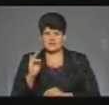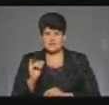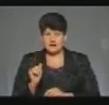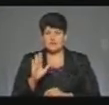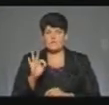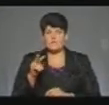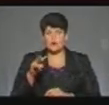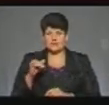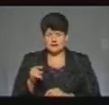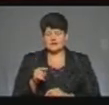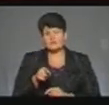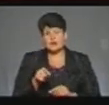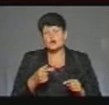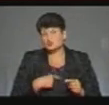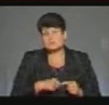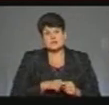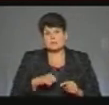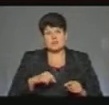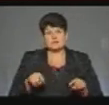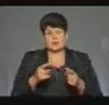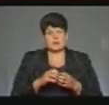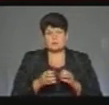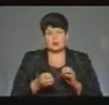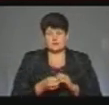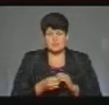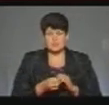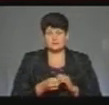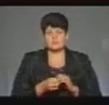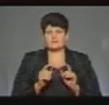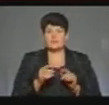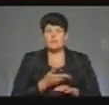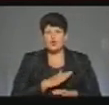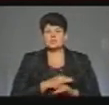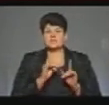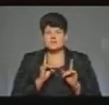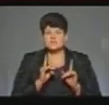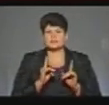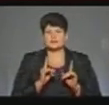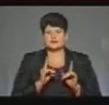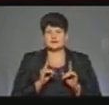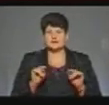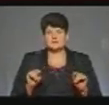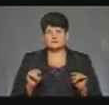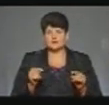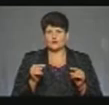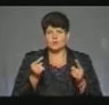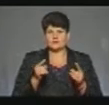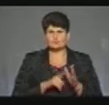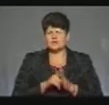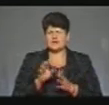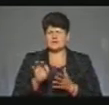під назвою «Українське питання». Тобто Польща тільки твориться і в нас зразу починає окупацію сусідніх територій, не тільки